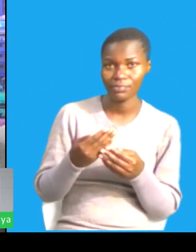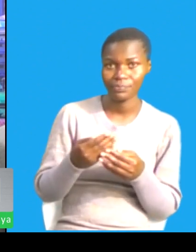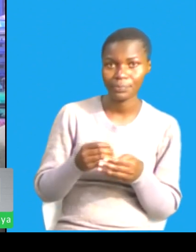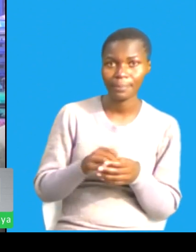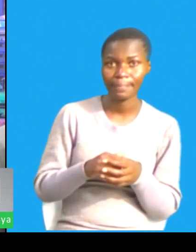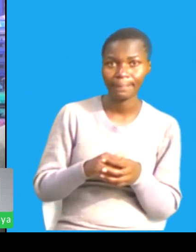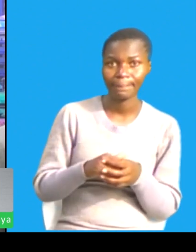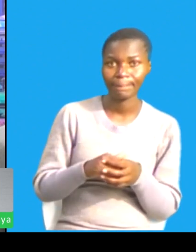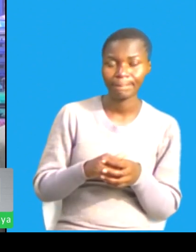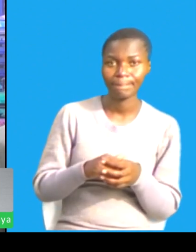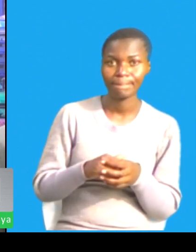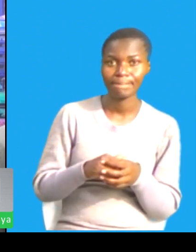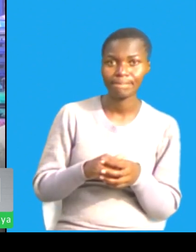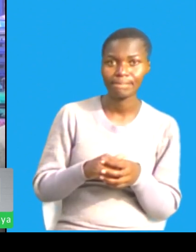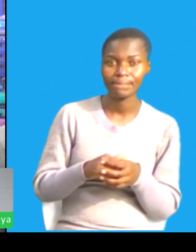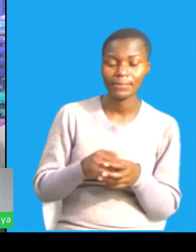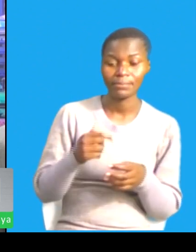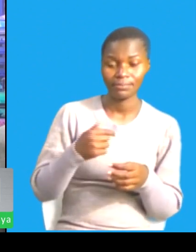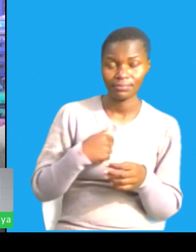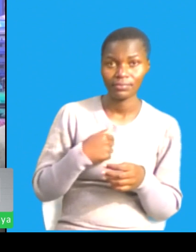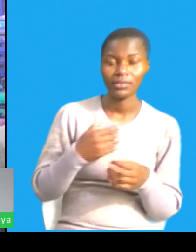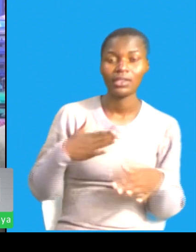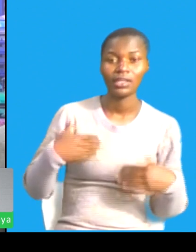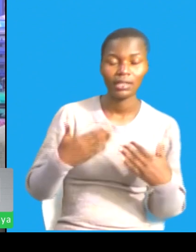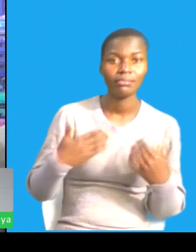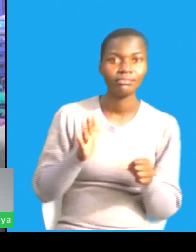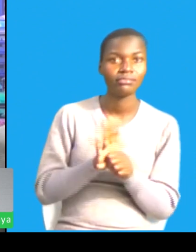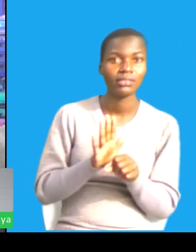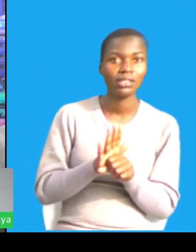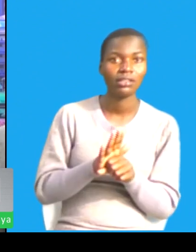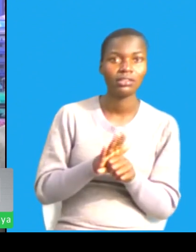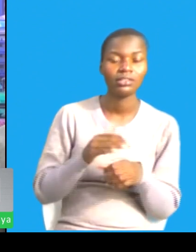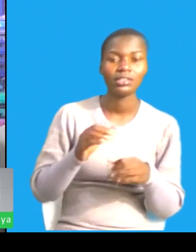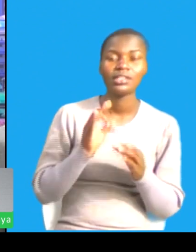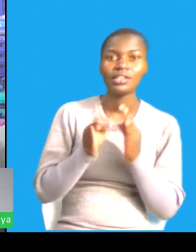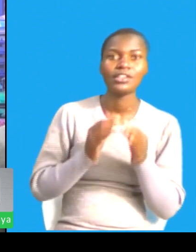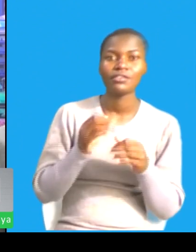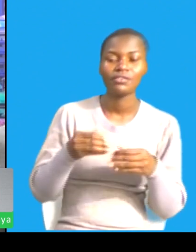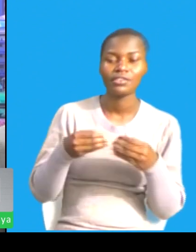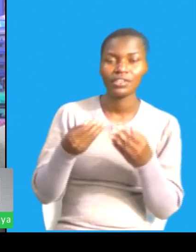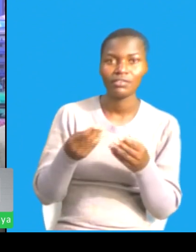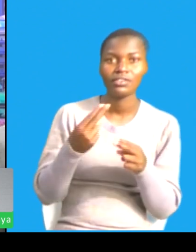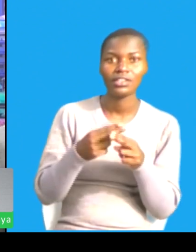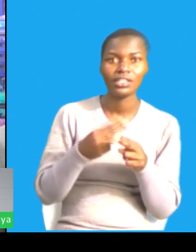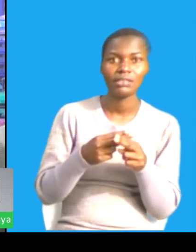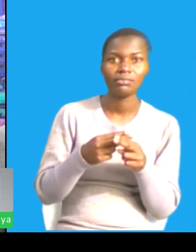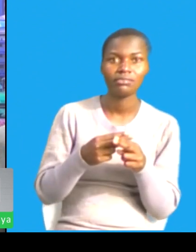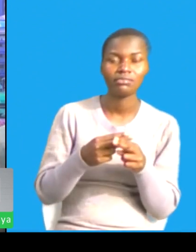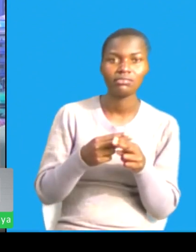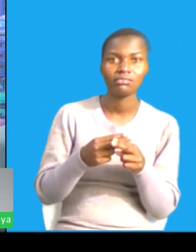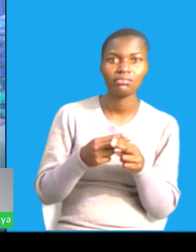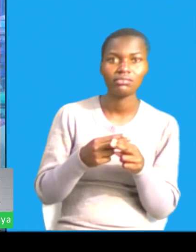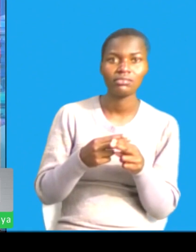Wilson. Sisi tunafurahia sana akileta hiyo, kwa sababu vitu zinawekwa kwa siri ndio zinaongeza corruption. Jonah,